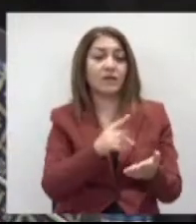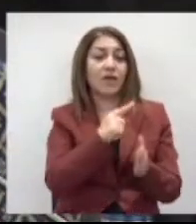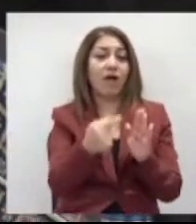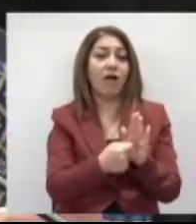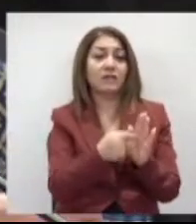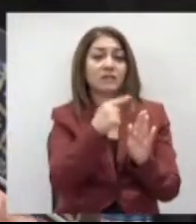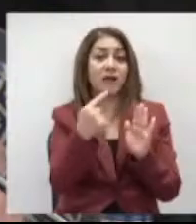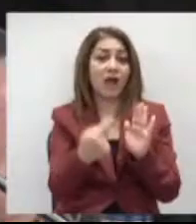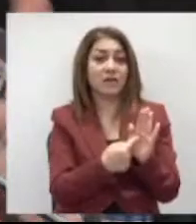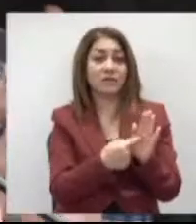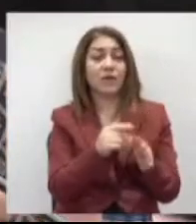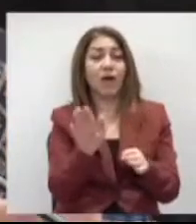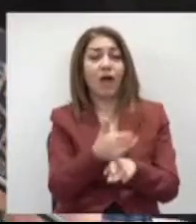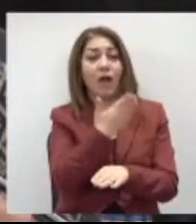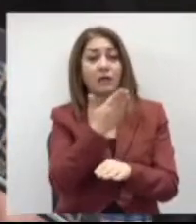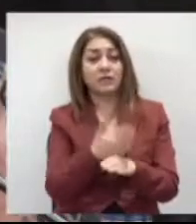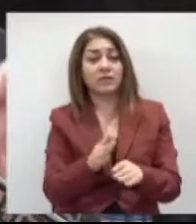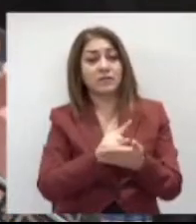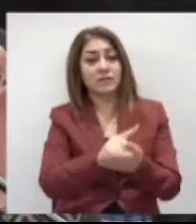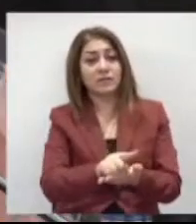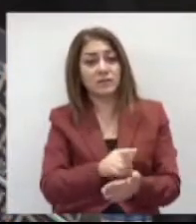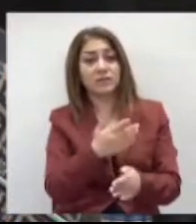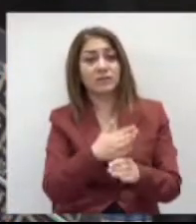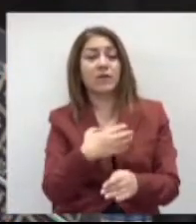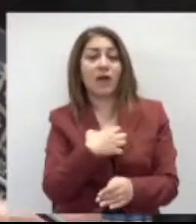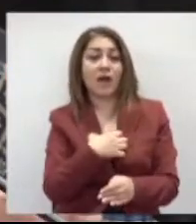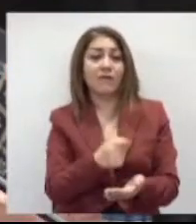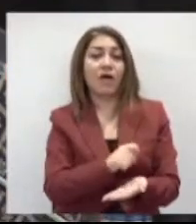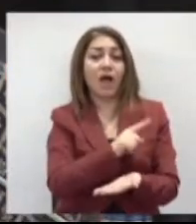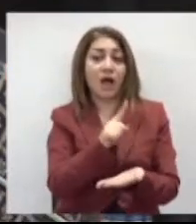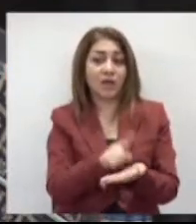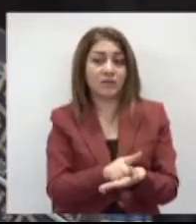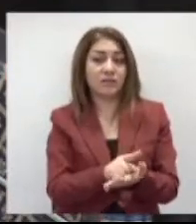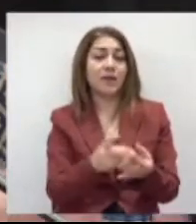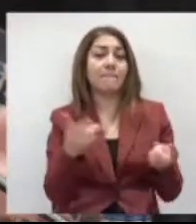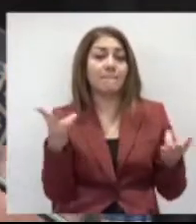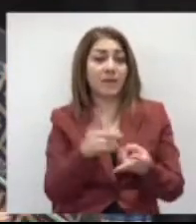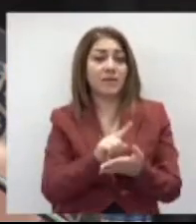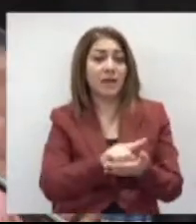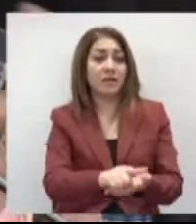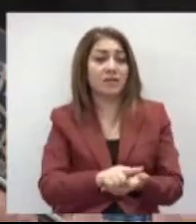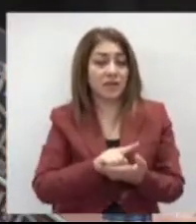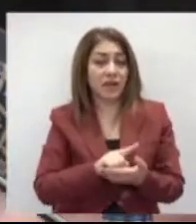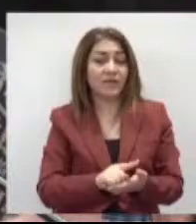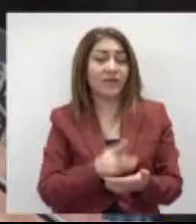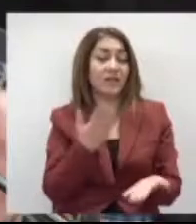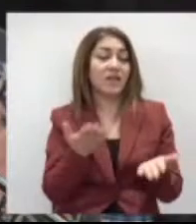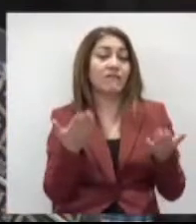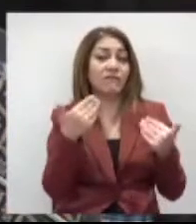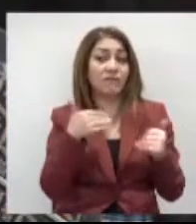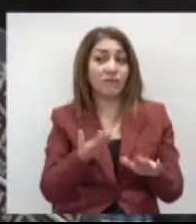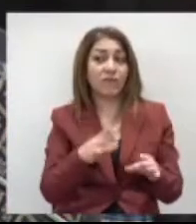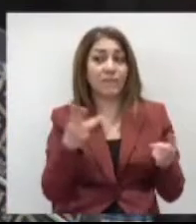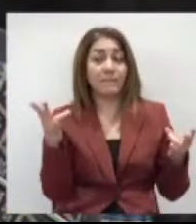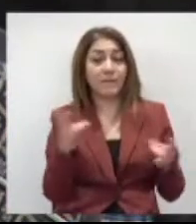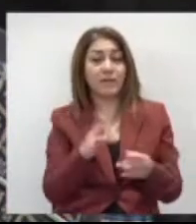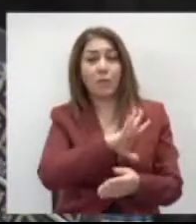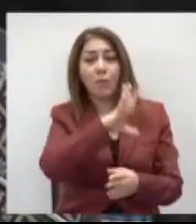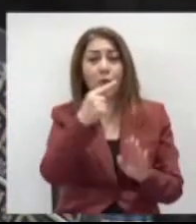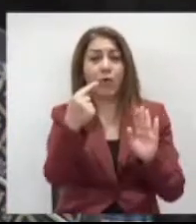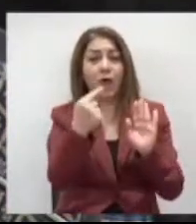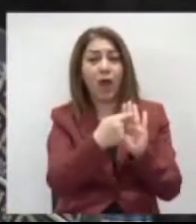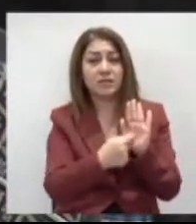պիտի առանձնացնենք, որովհետև սա այո կարևոր հարցը, միանշանակ պետք է դառնա քննարկման առարկա, եթե որոշենք, որ այդպես պետք է